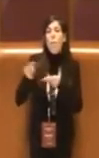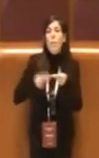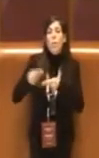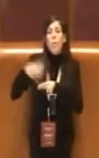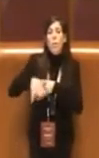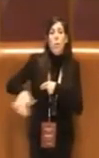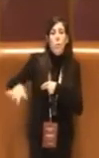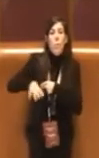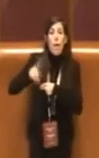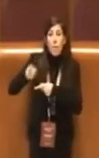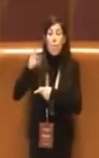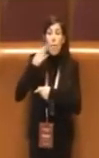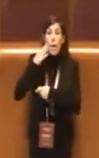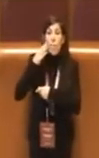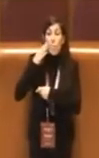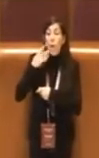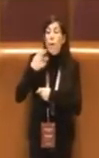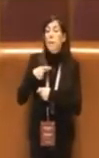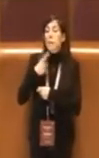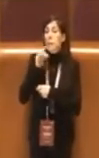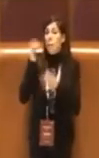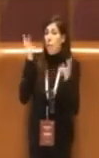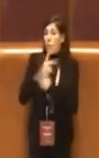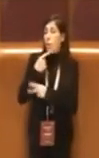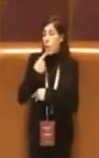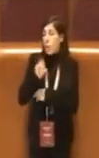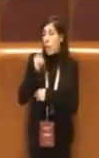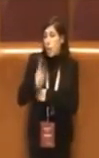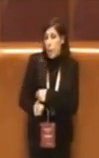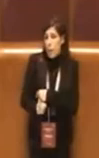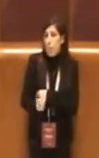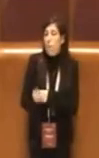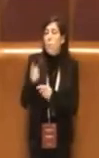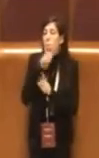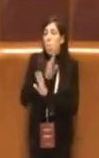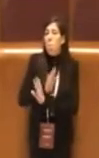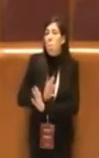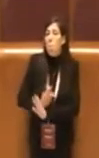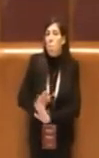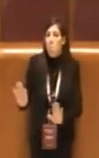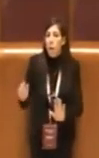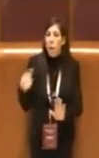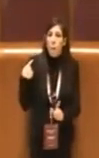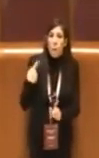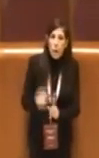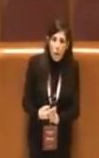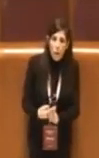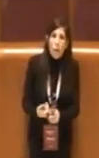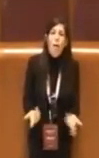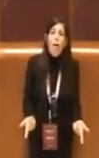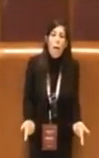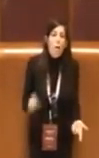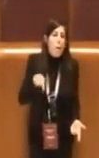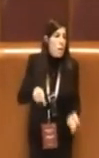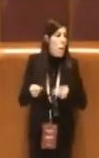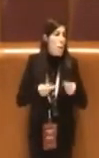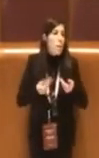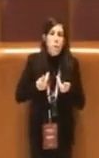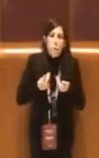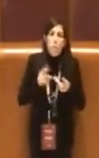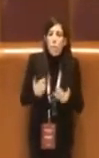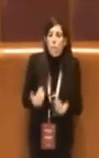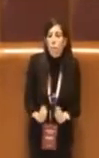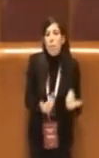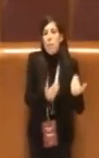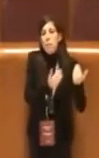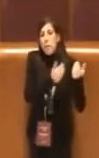quindi riconoscendone la legittimità per farlo approvare in aula, ha determinato che questa amministrazione si è dovuta far carico